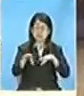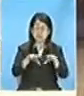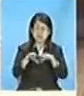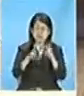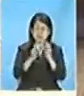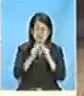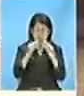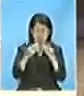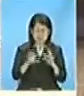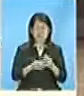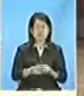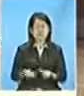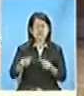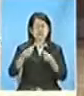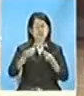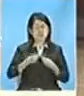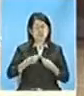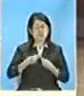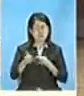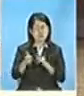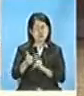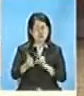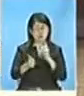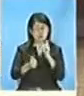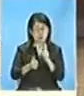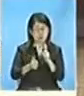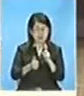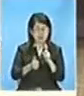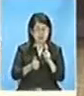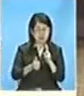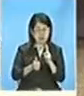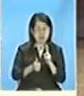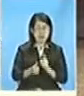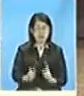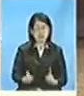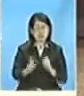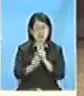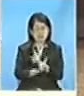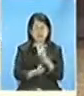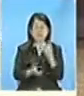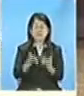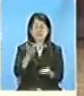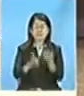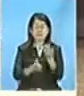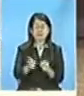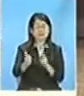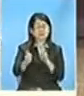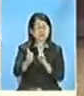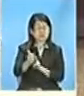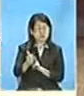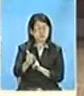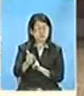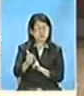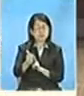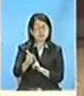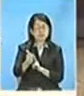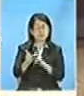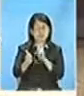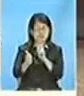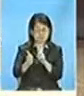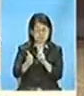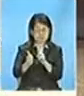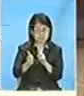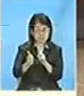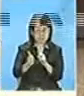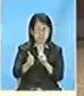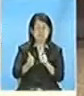และก็มีการมอบหมายให้รองประธานทำหน้าที่หรือรองประธานวุฒิสภาคนที่หนึ่งจะ